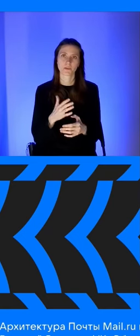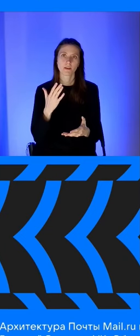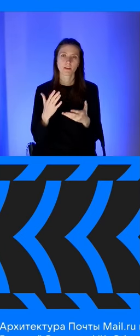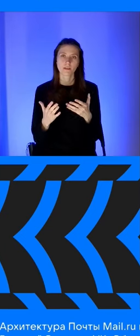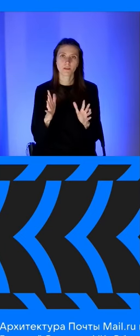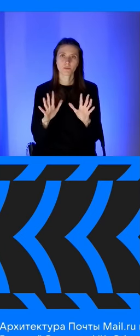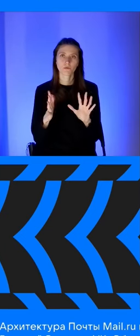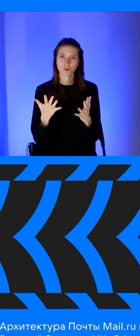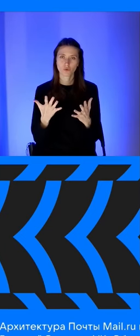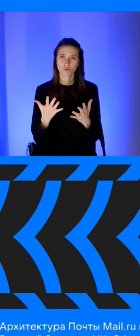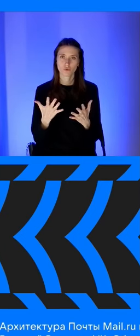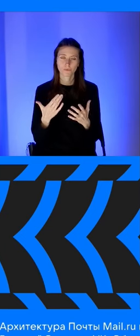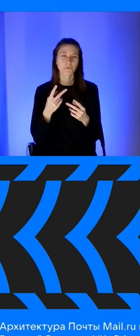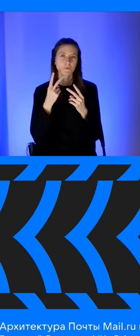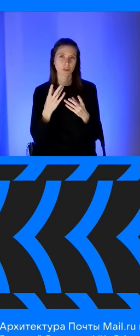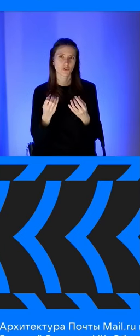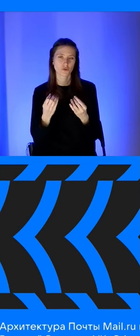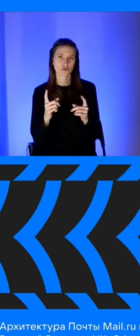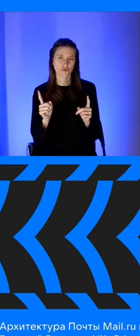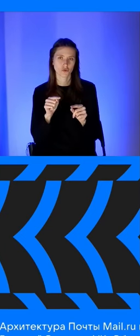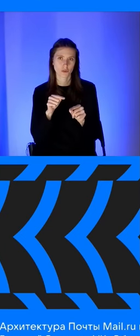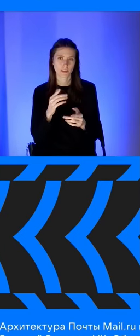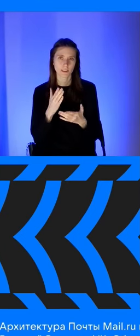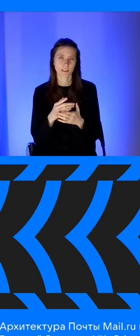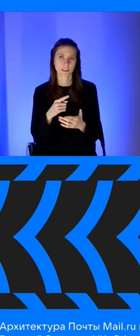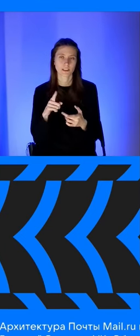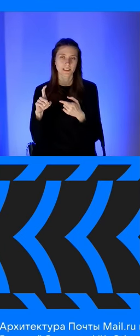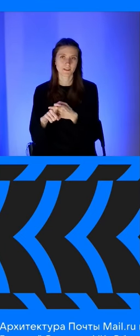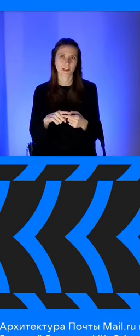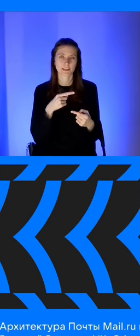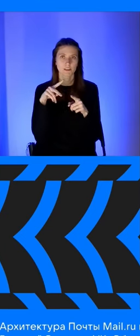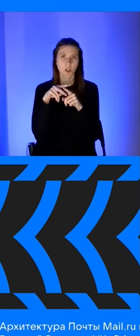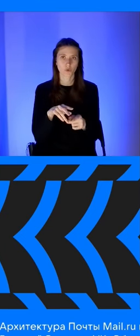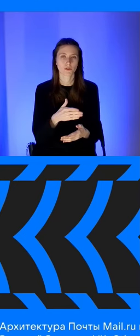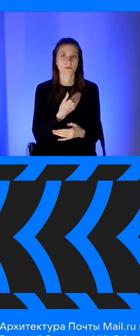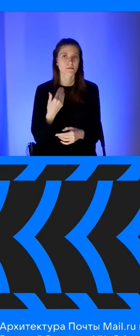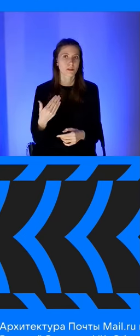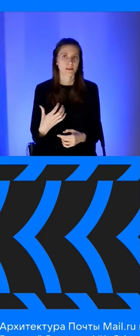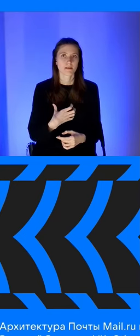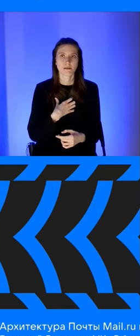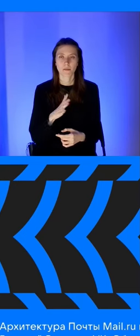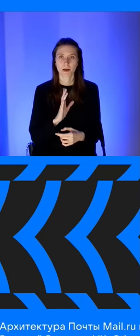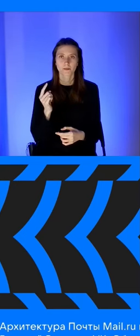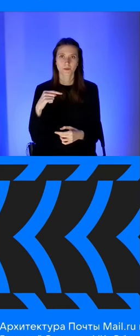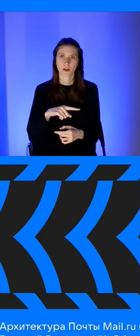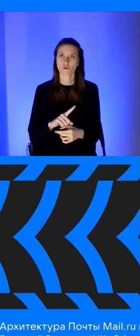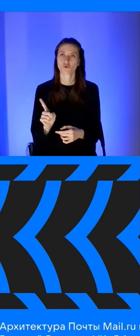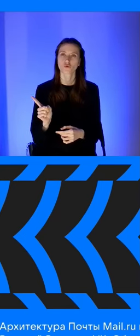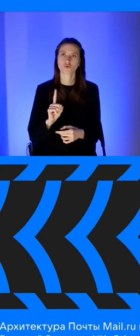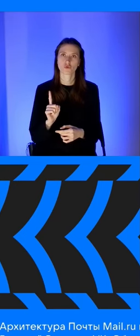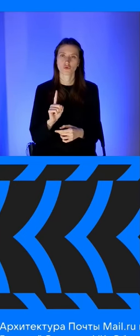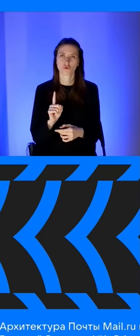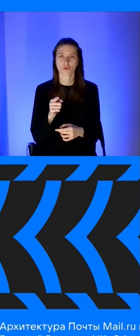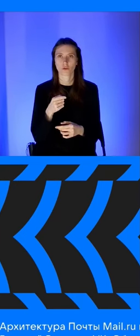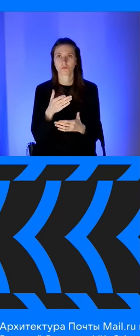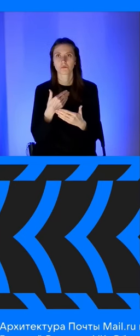Если вдруг мы понимаем… Ну, точно смотрите, такой момент по нагрузке. Мы не боимся того, что, блин, мы сейчас выкатим софт